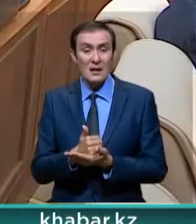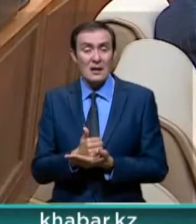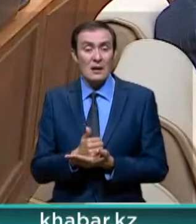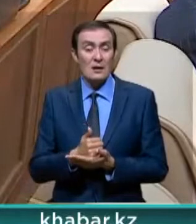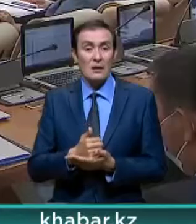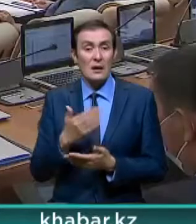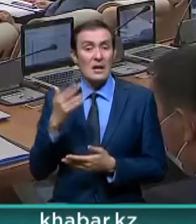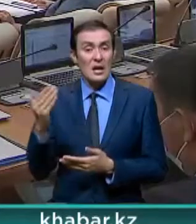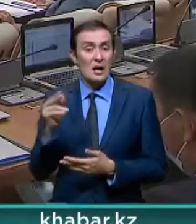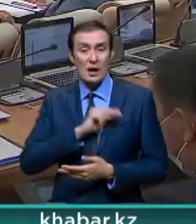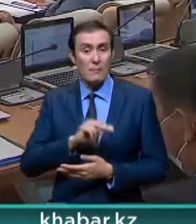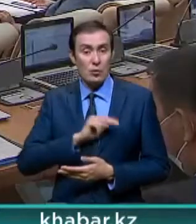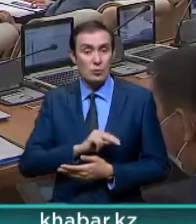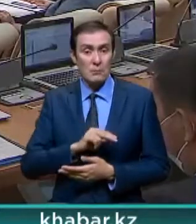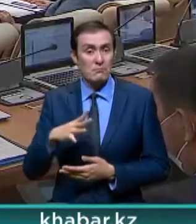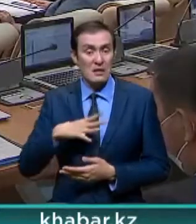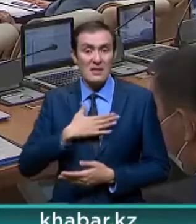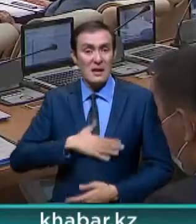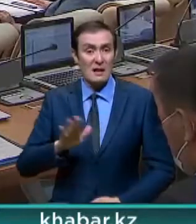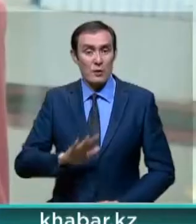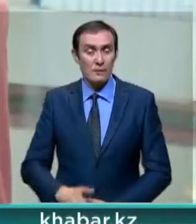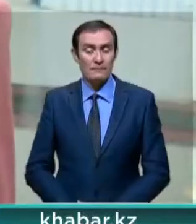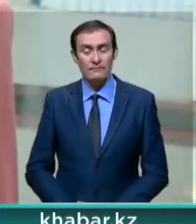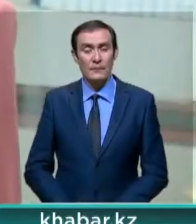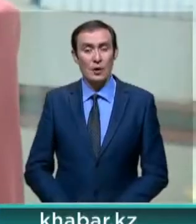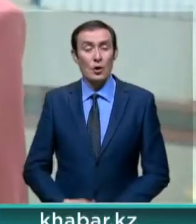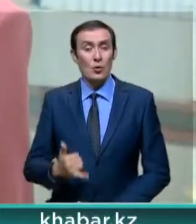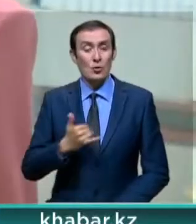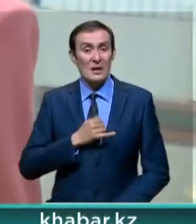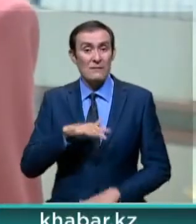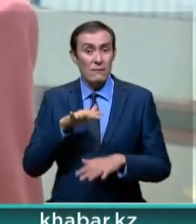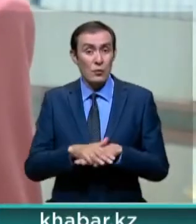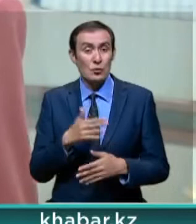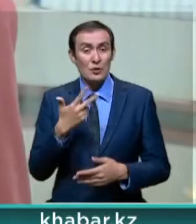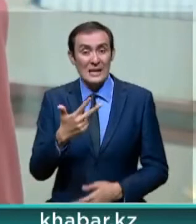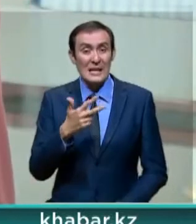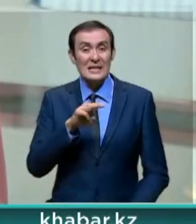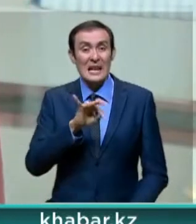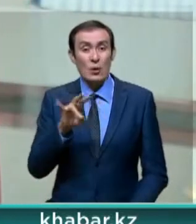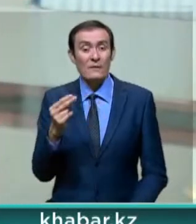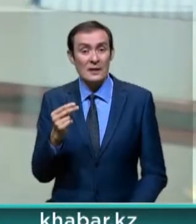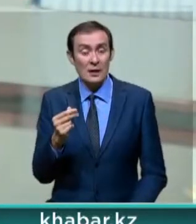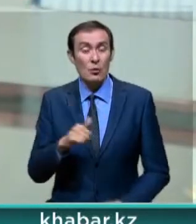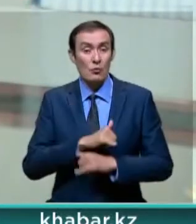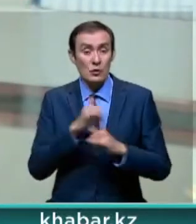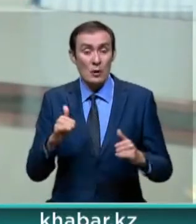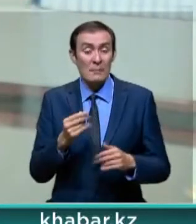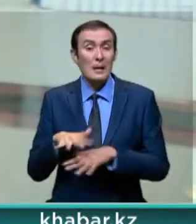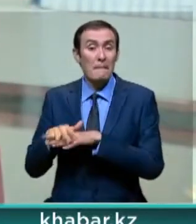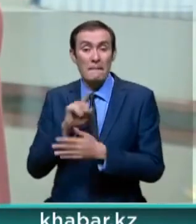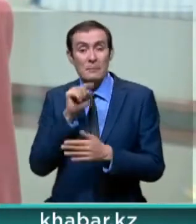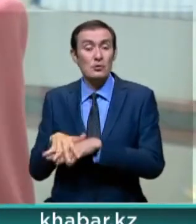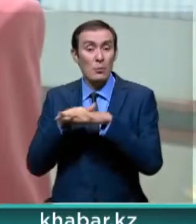восторге от их работы. У нас сегодня трансферты с национального фонда достигли 3 триллионов тенге. При этом